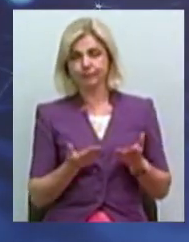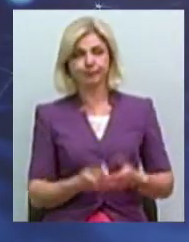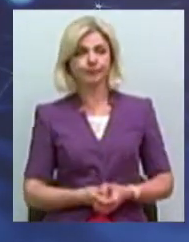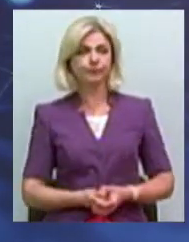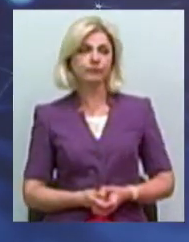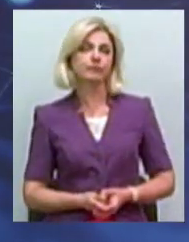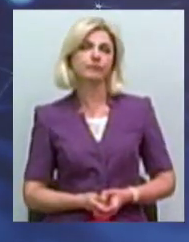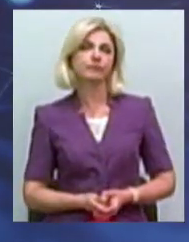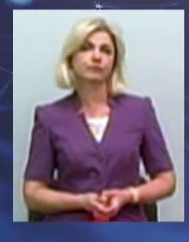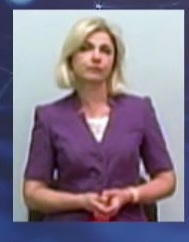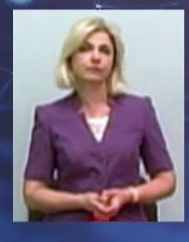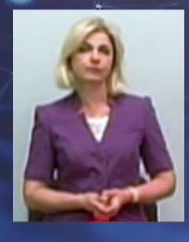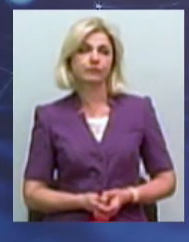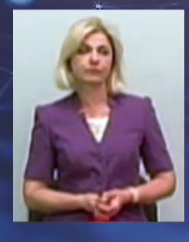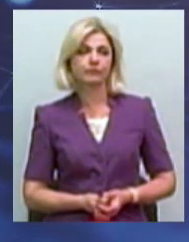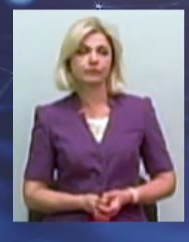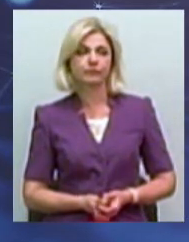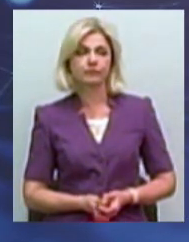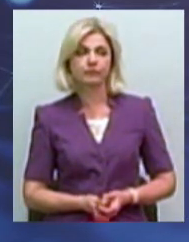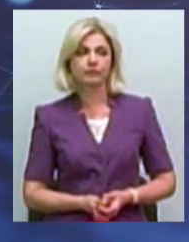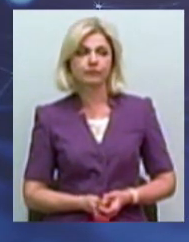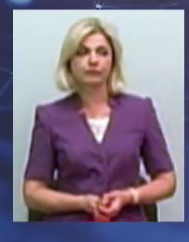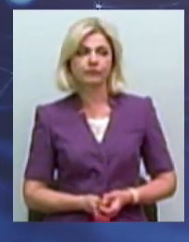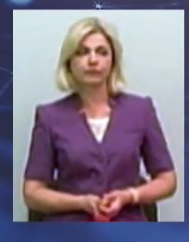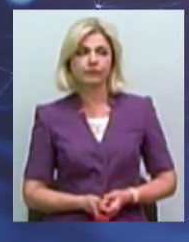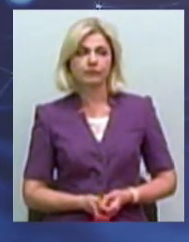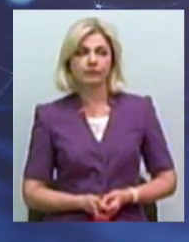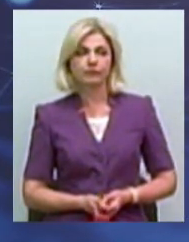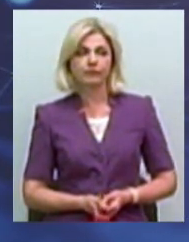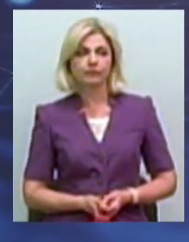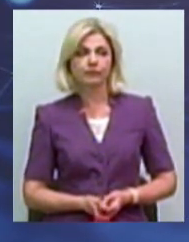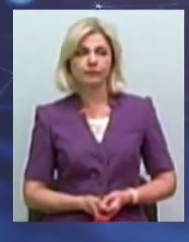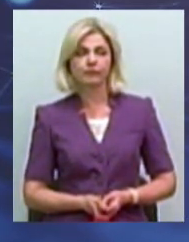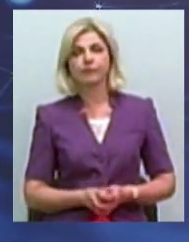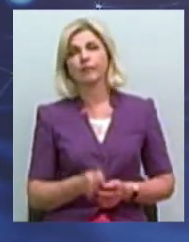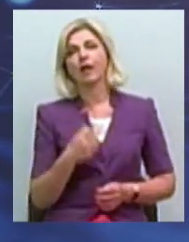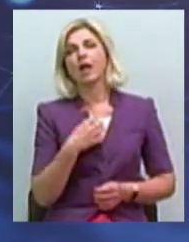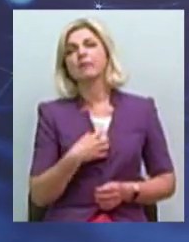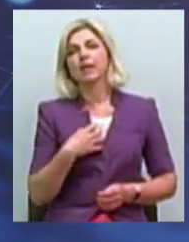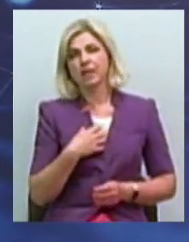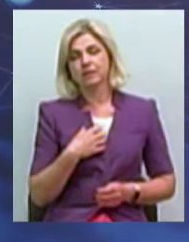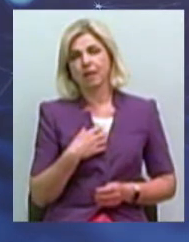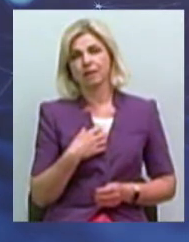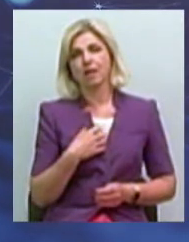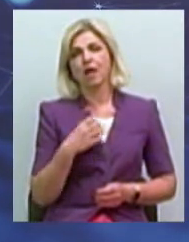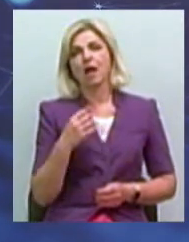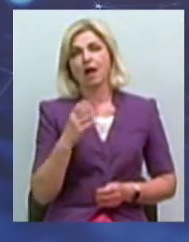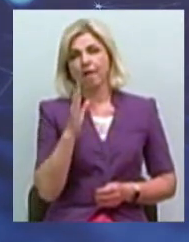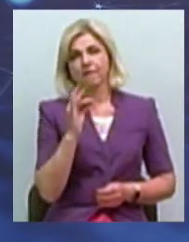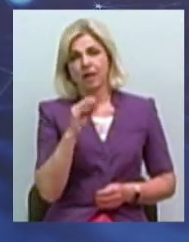висвітлити. Також із коментаря Олексія Мірошниченка він згадав, що для